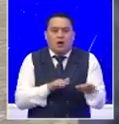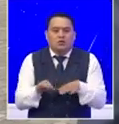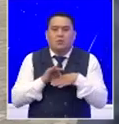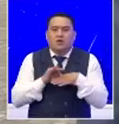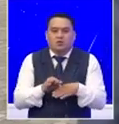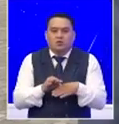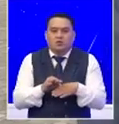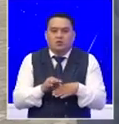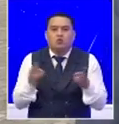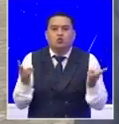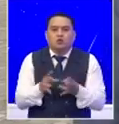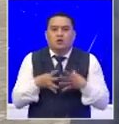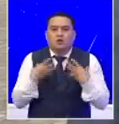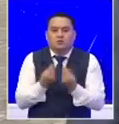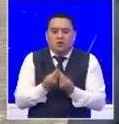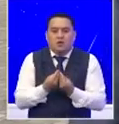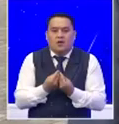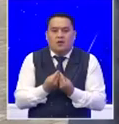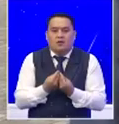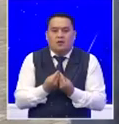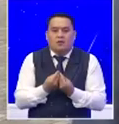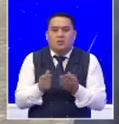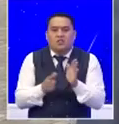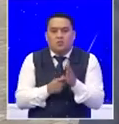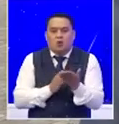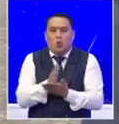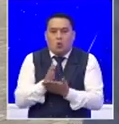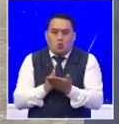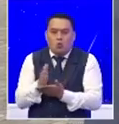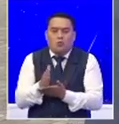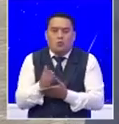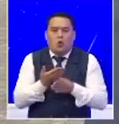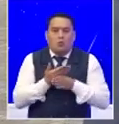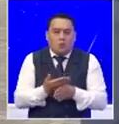проводятся. Нуждающимся людям по 7 категориям оказывается